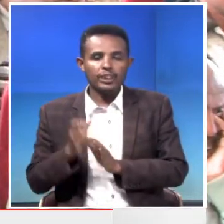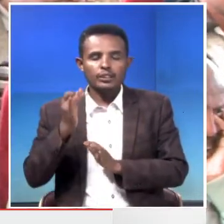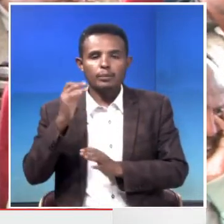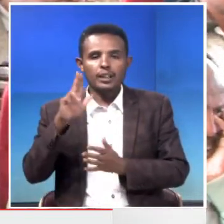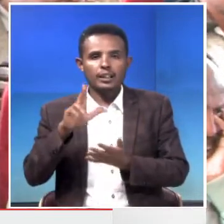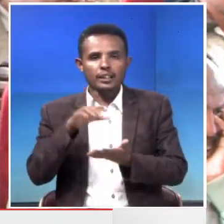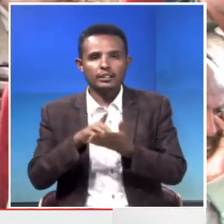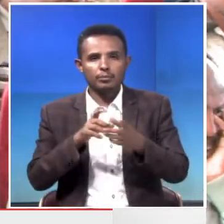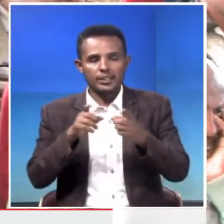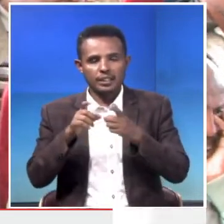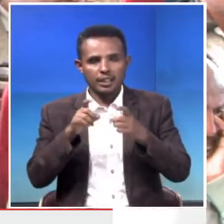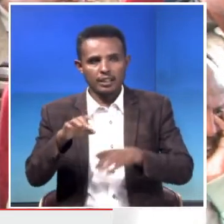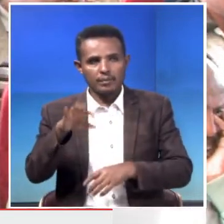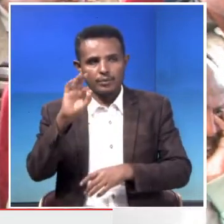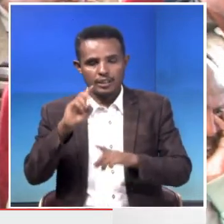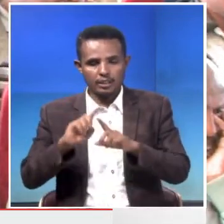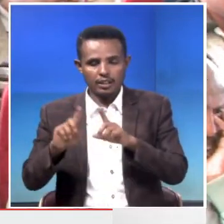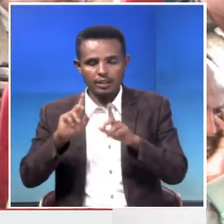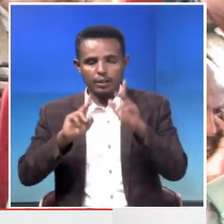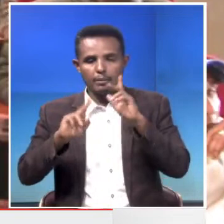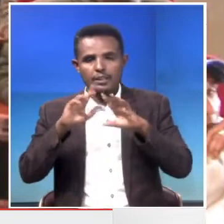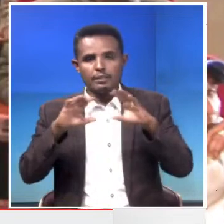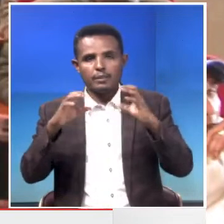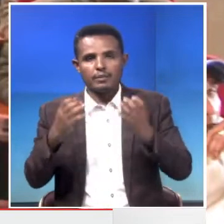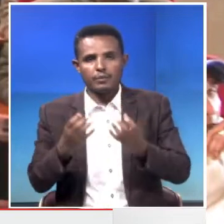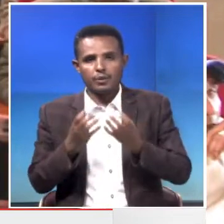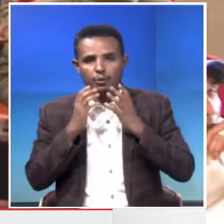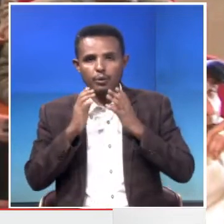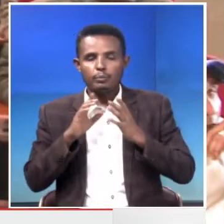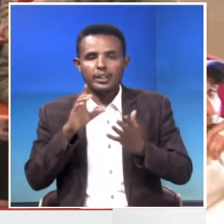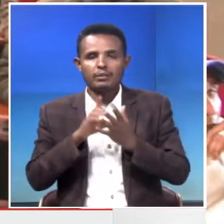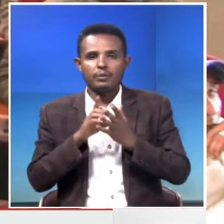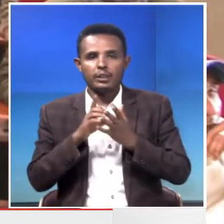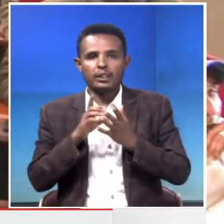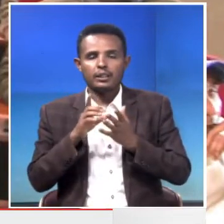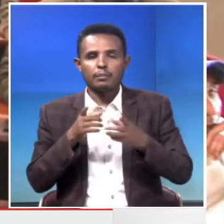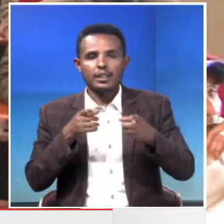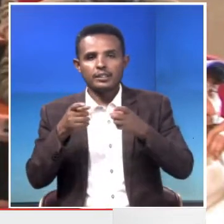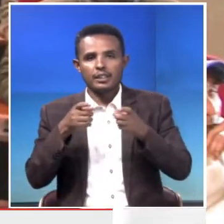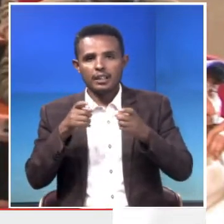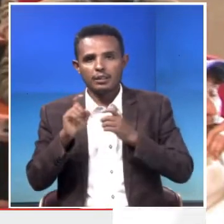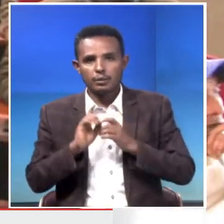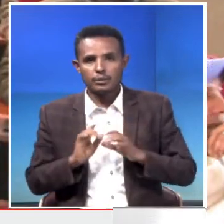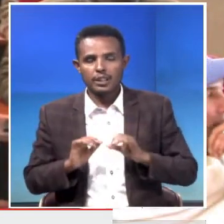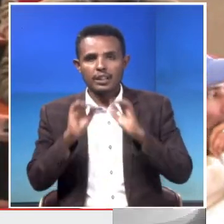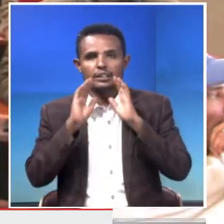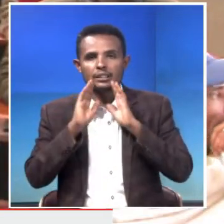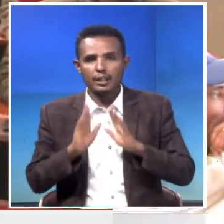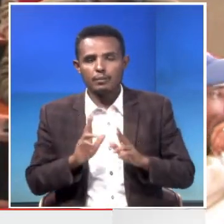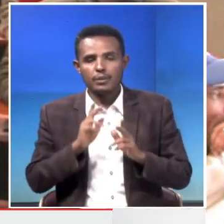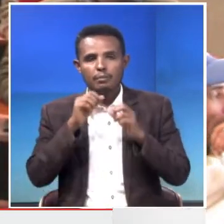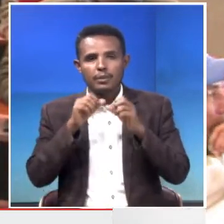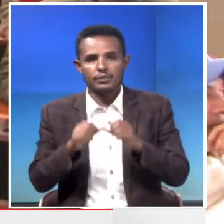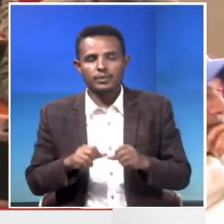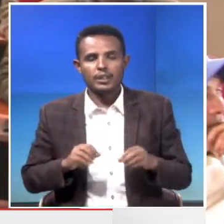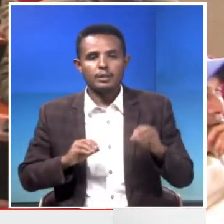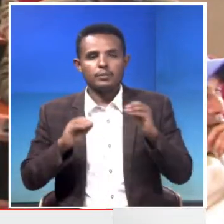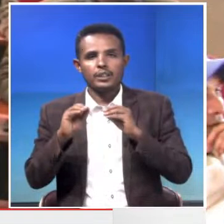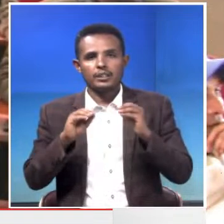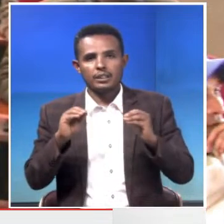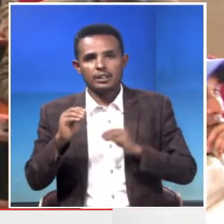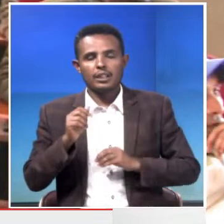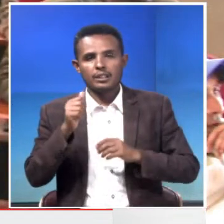በእንጅባራ ከተማ አስተዳደር የሚገኙ የተለያዩ የህብረተሰብ ክፍሎች በከተማ አስተዳደሩ ዘላቂ ሰላምን ለማስፈን በሚደረገው እንቅስቃሴ የራሳቸውን